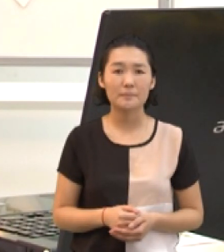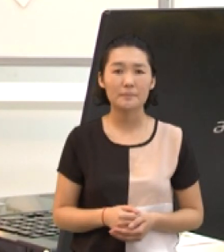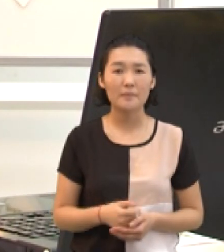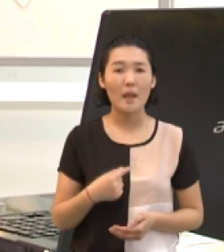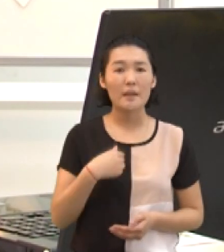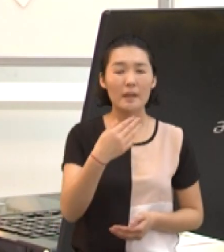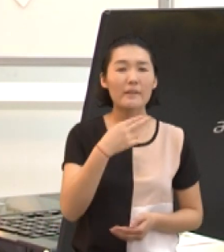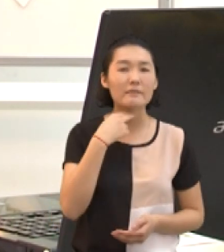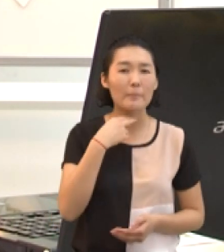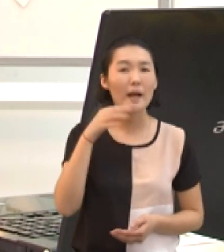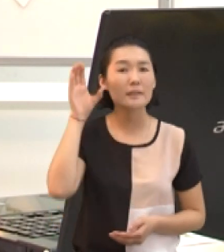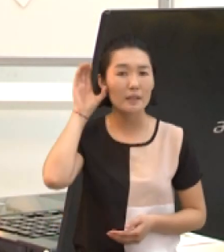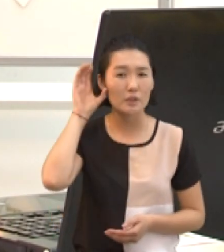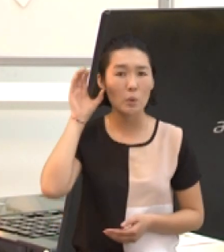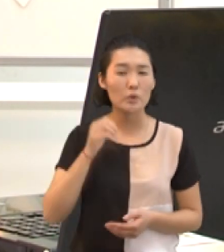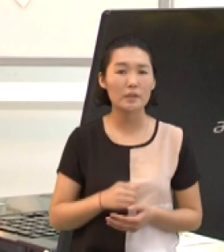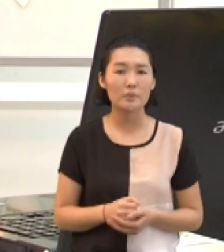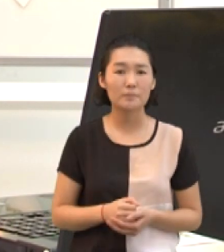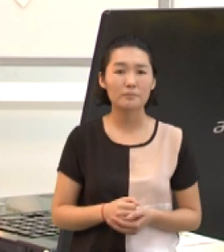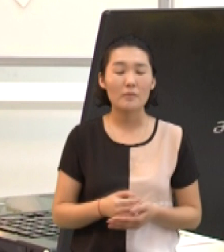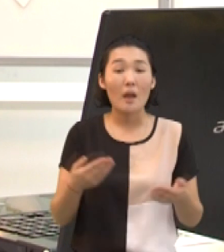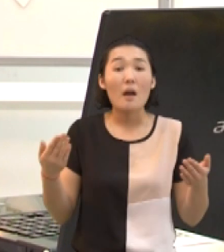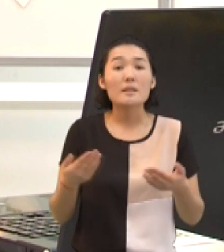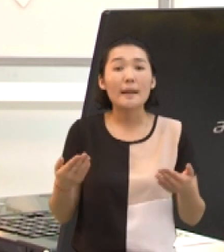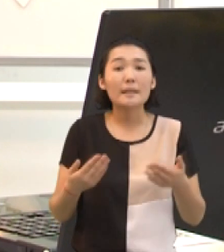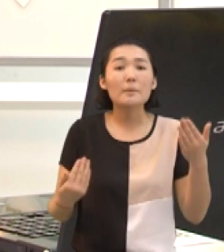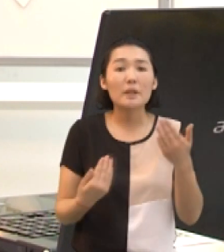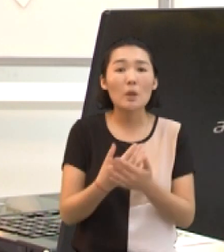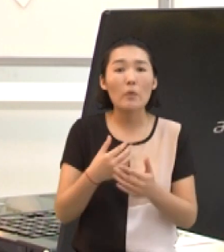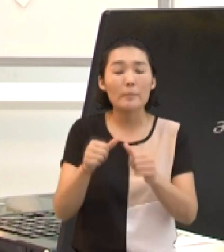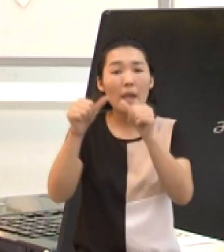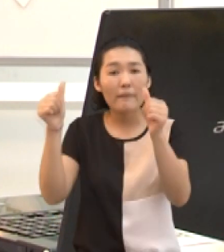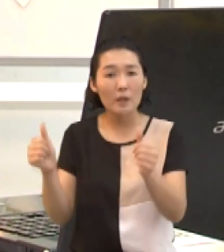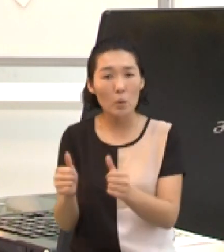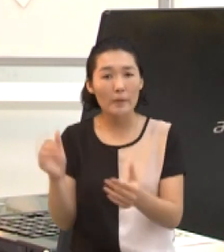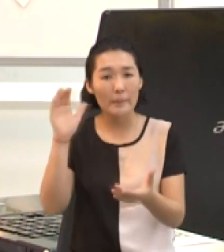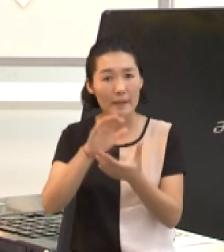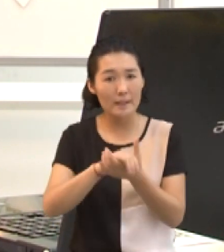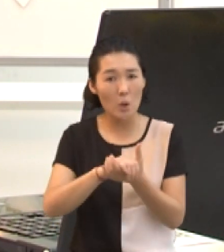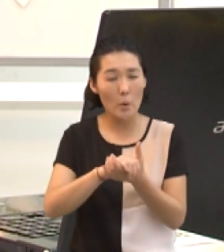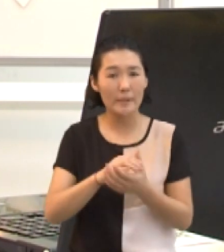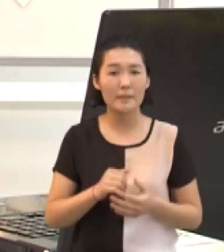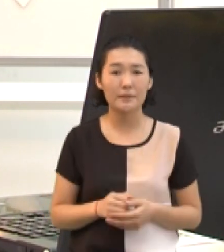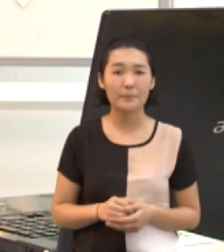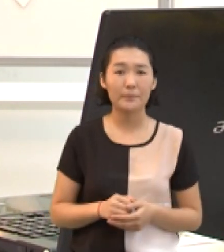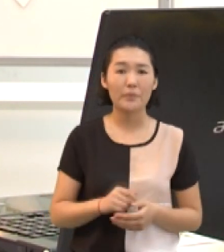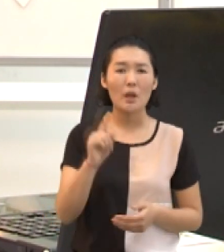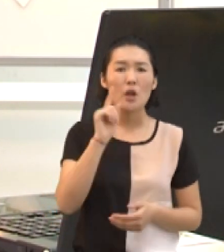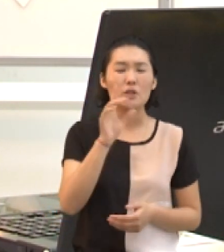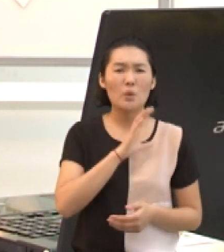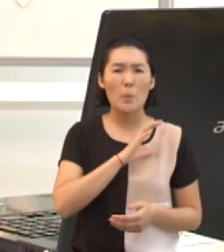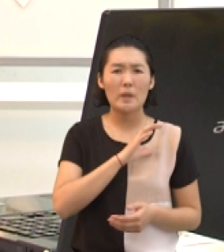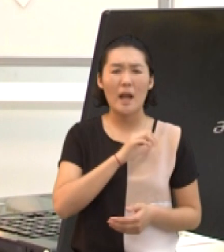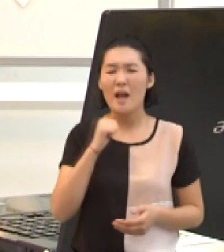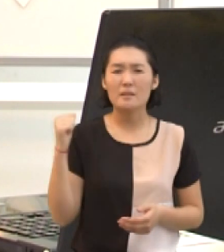вас внимательно слушаю. С какими новыми фигурами познакомились? А что было